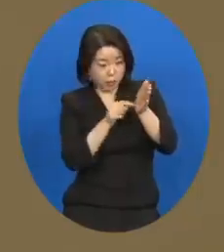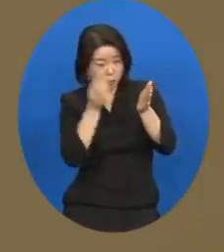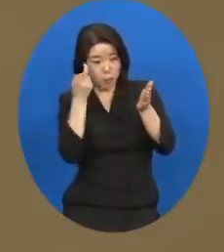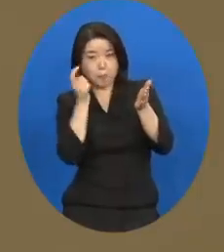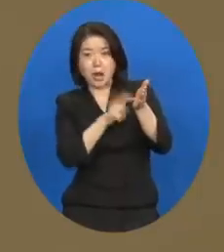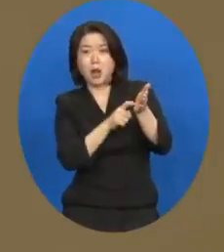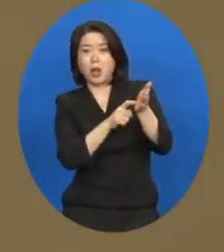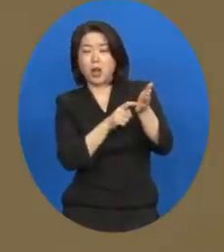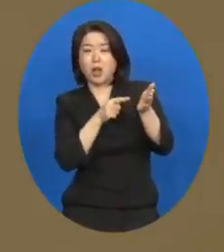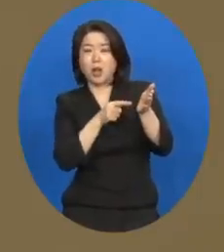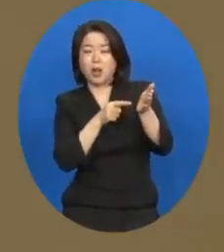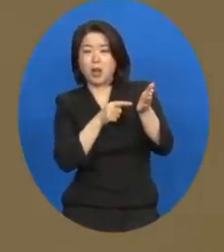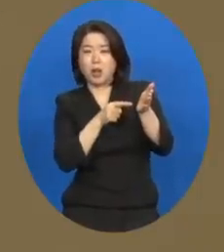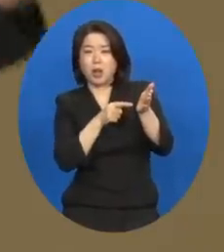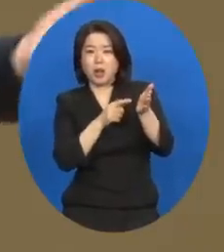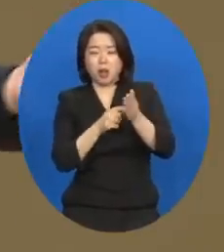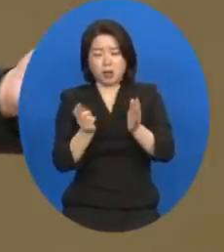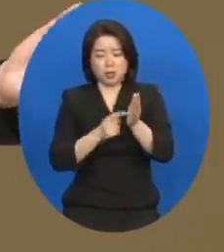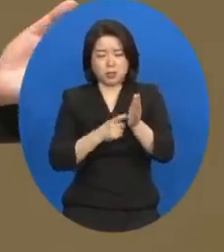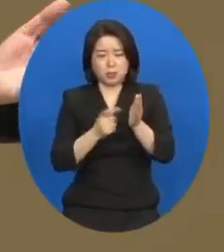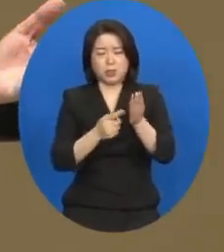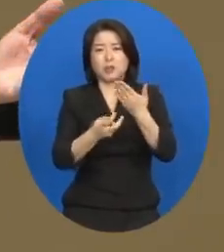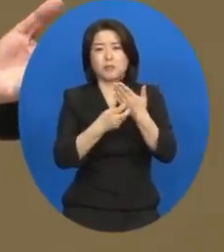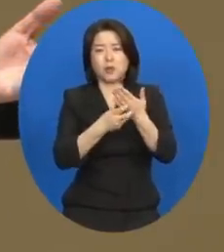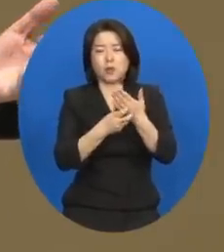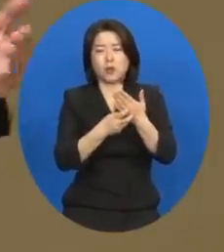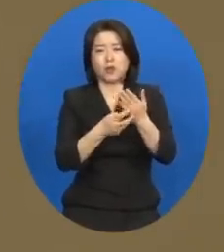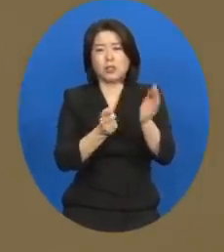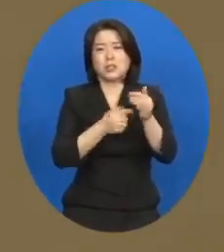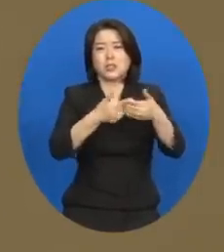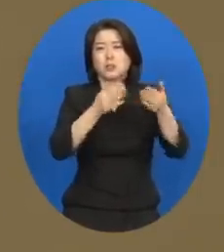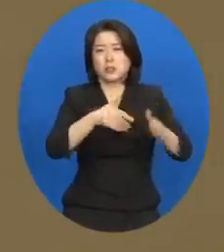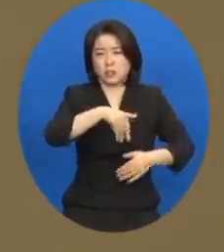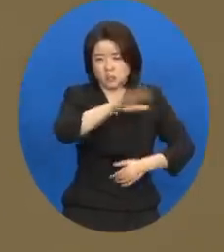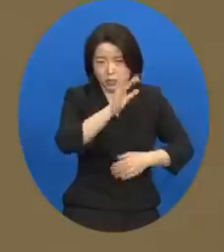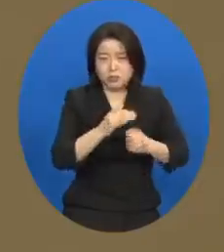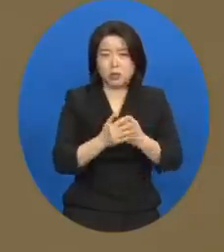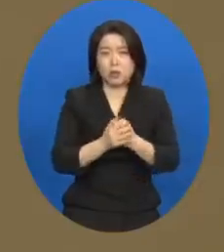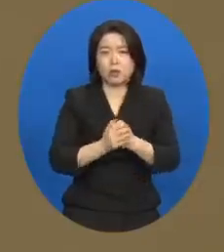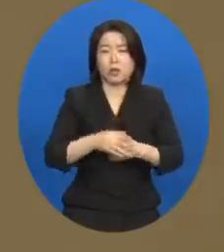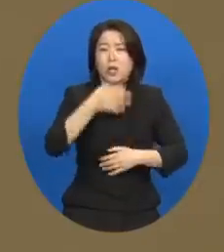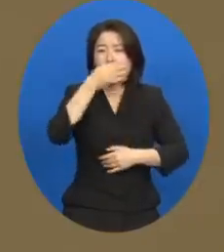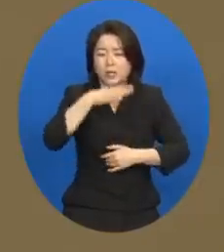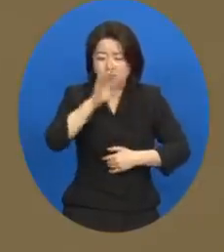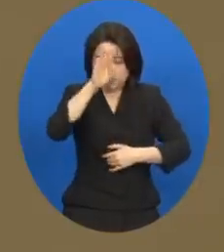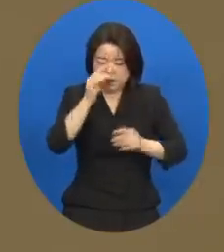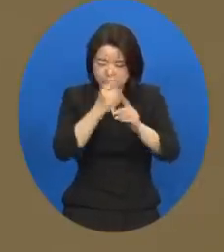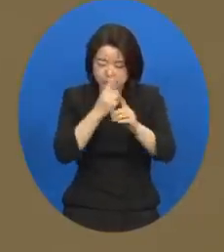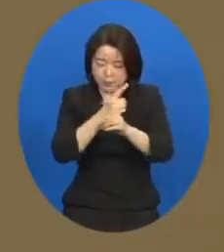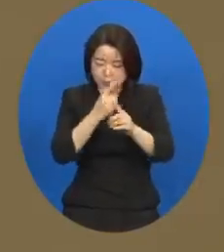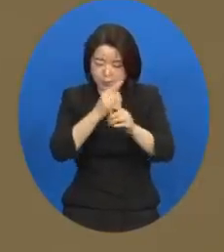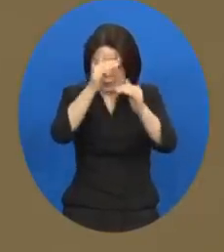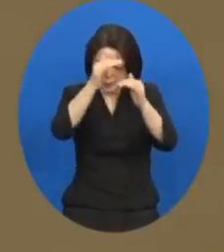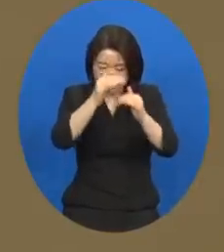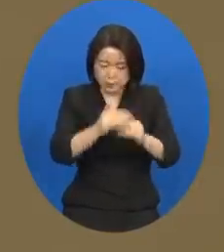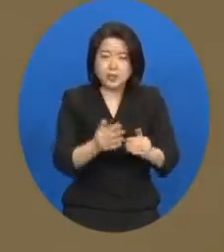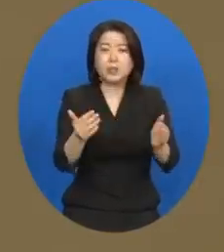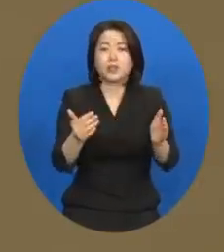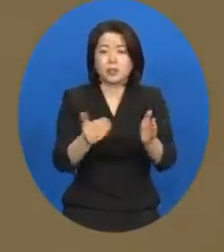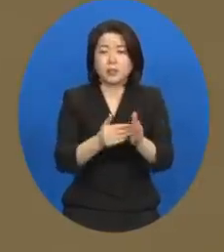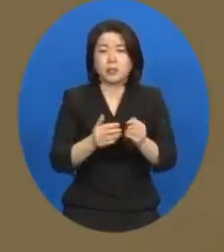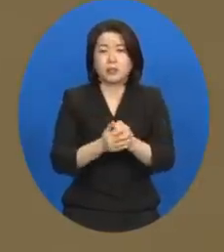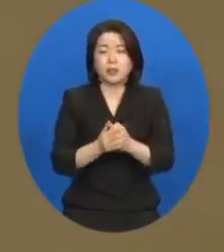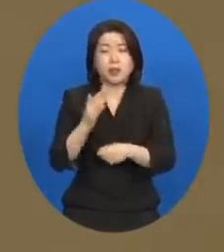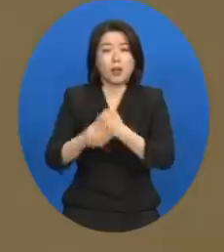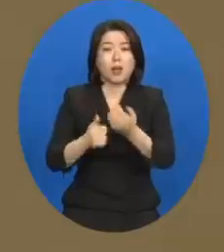것, 그리고 급히 병원에 응급실로 가고, 그리고 참 힘든 치료 과정을 거쳤지만 하나님께서